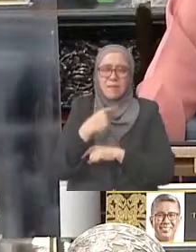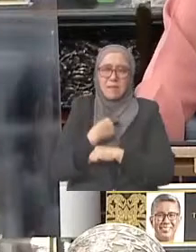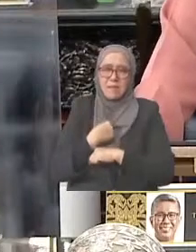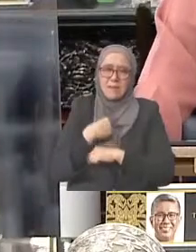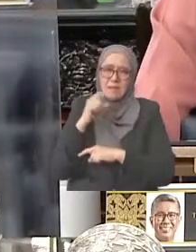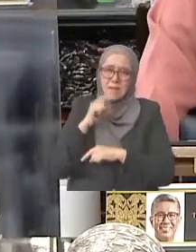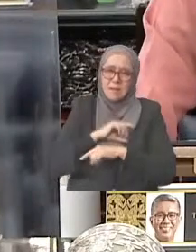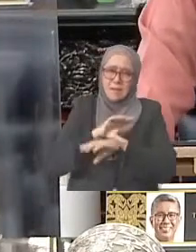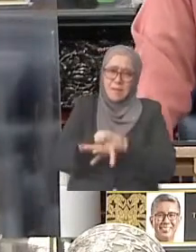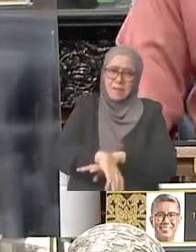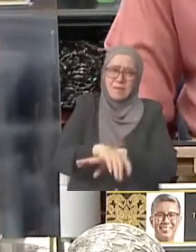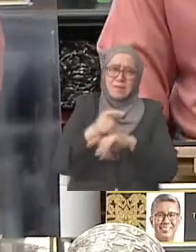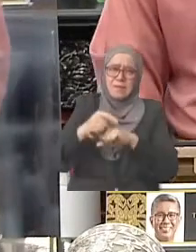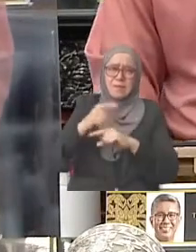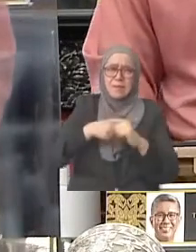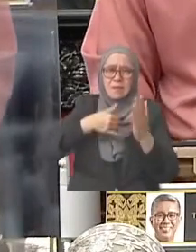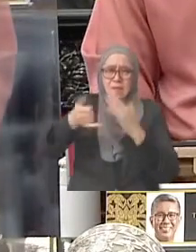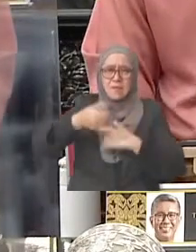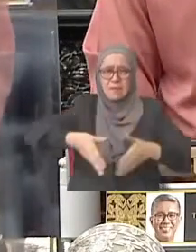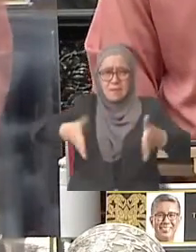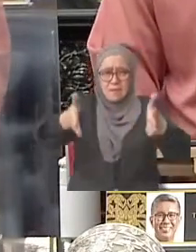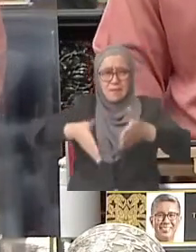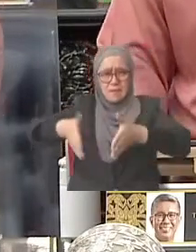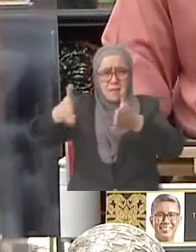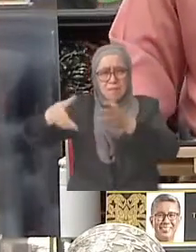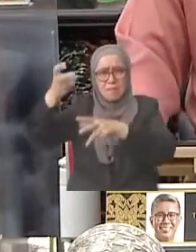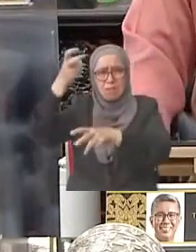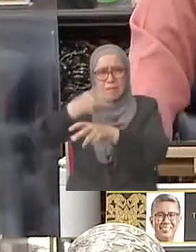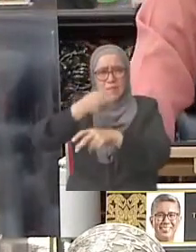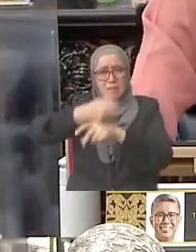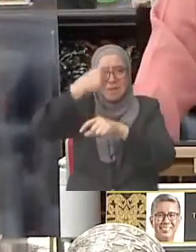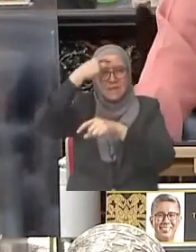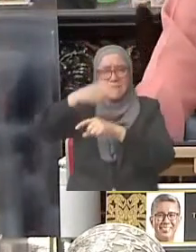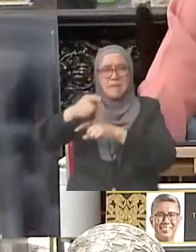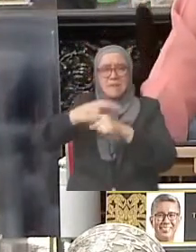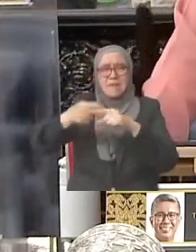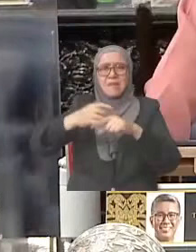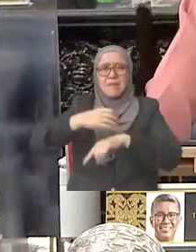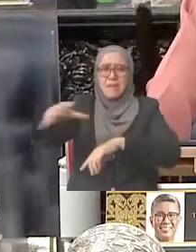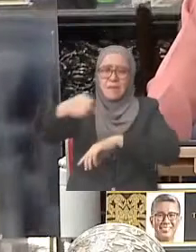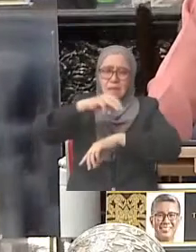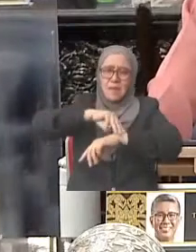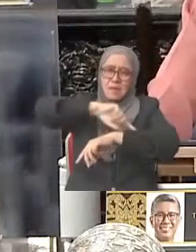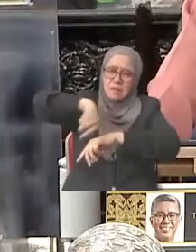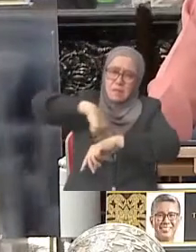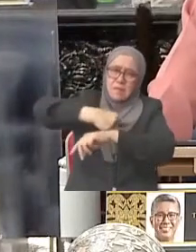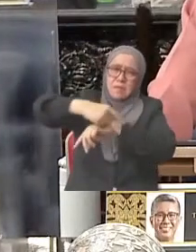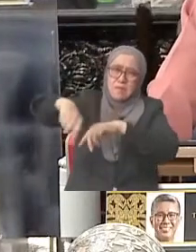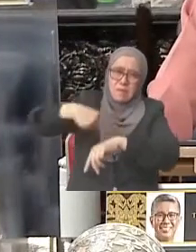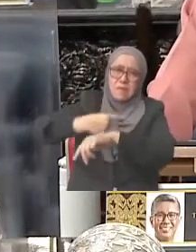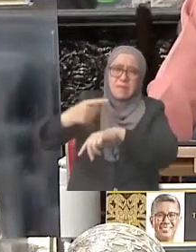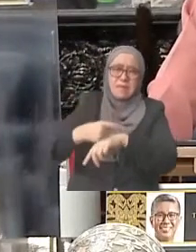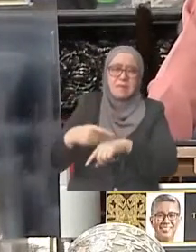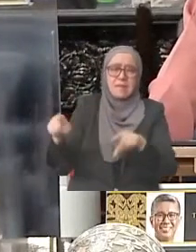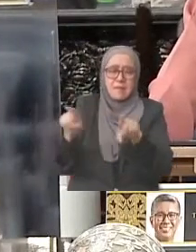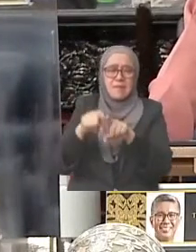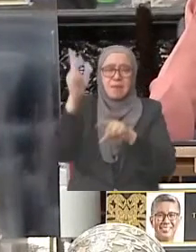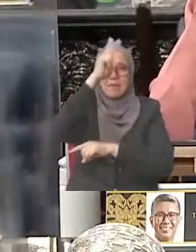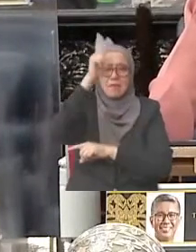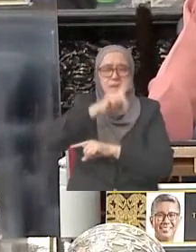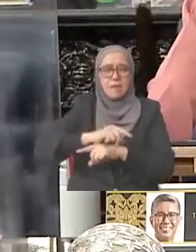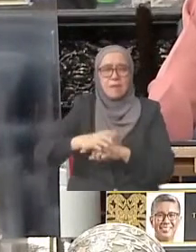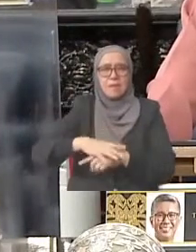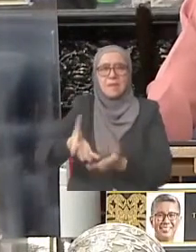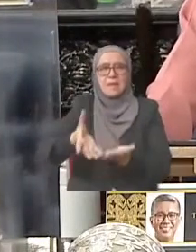untuk mendapatkan peringatan di Pekan berdekatan kerajaan memahami kesukarannya dihadapi oleh Mike seperti penduduk di kuda dan long